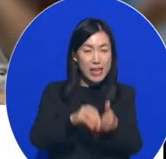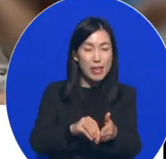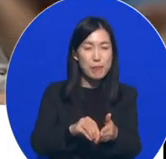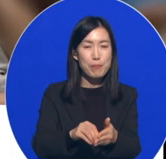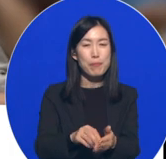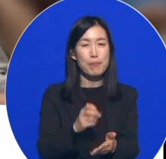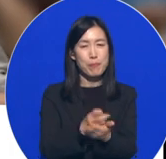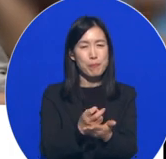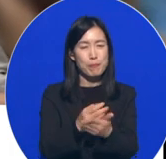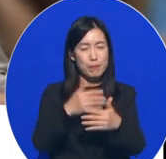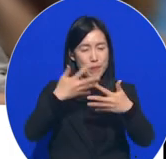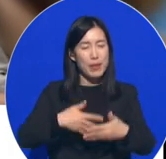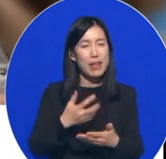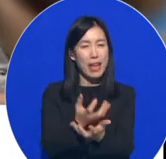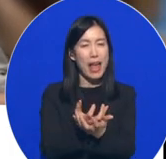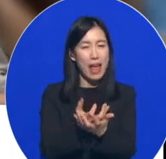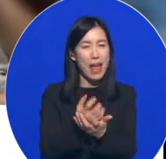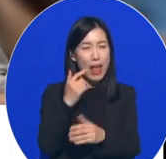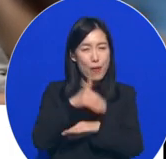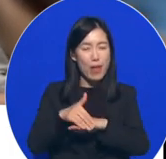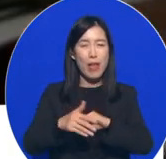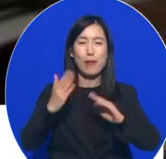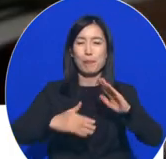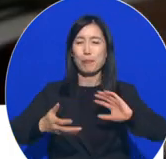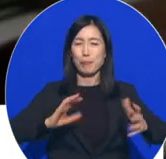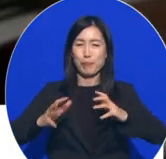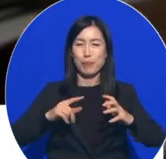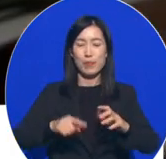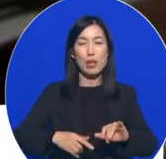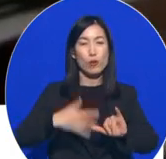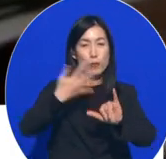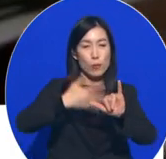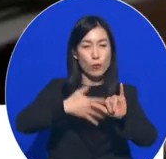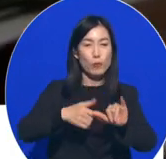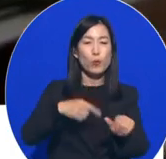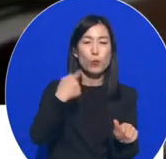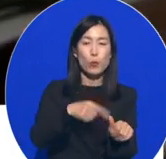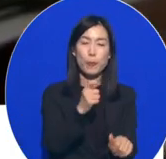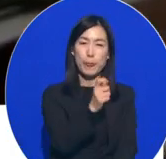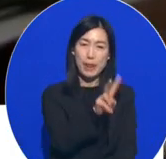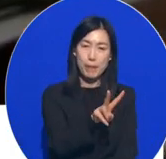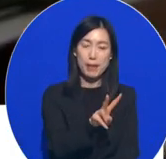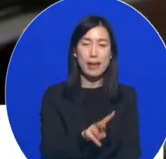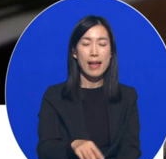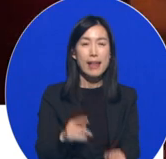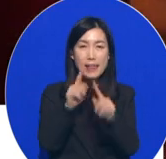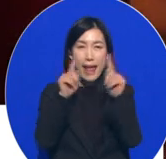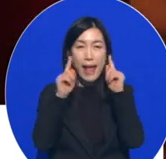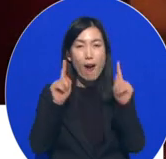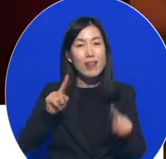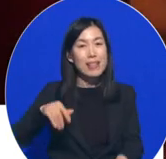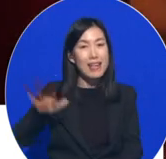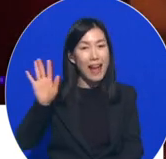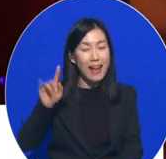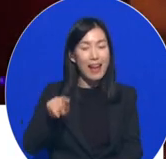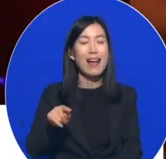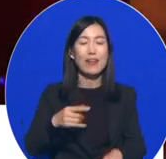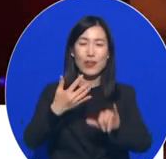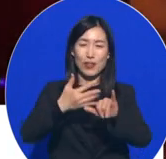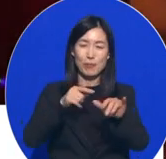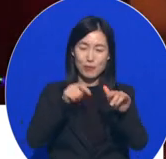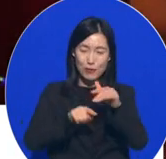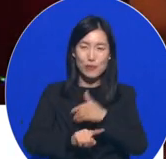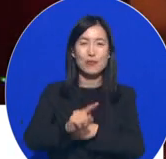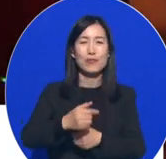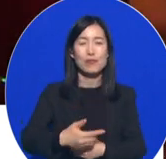공청회가 열립니다 공청회는 유튜브 채널 교육 TV 대학 어디가 TV 생중계되며 국민 누구나